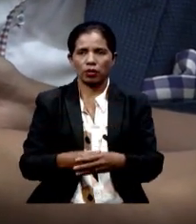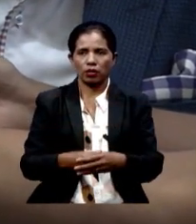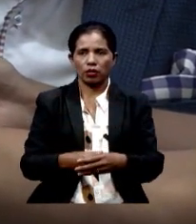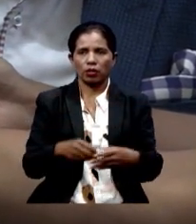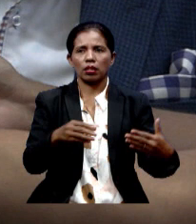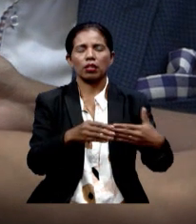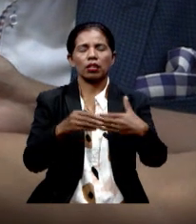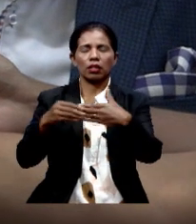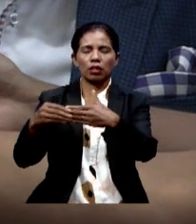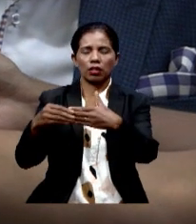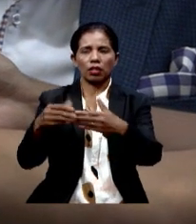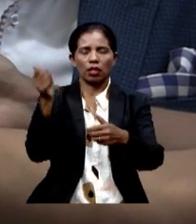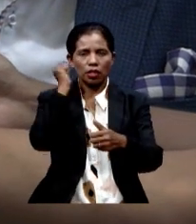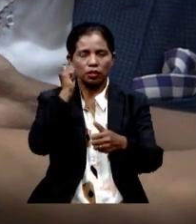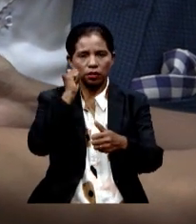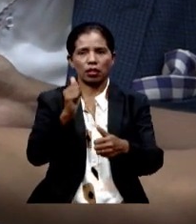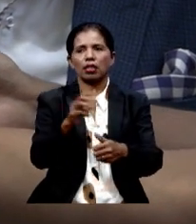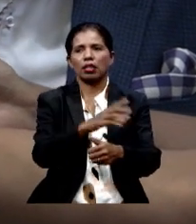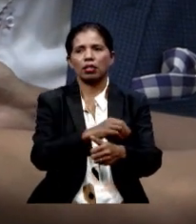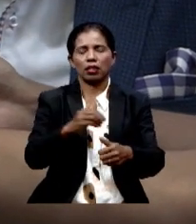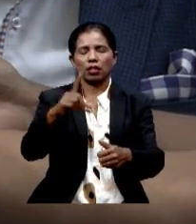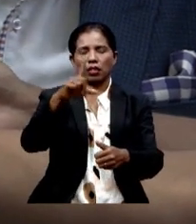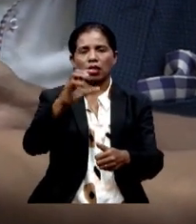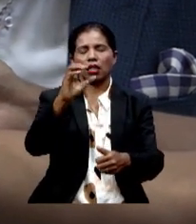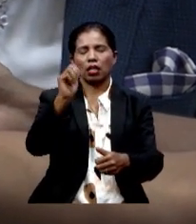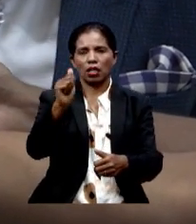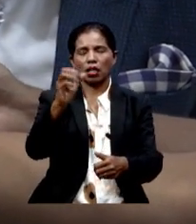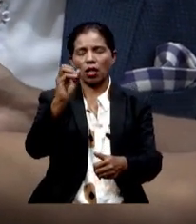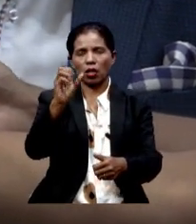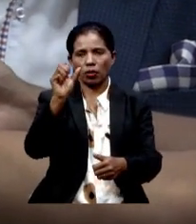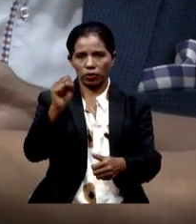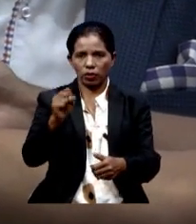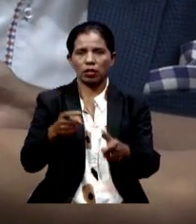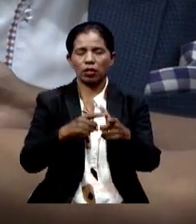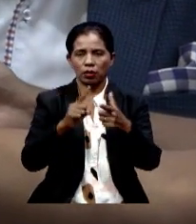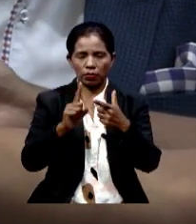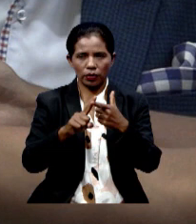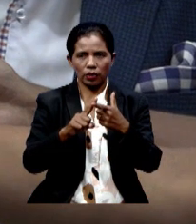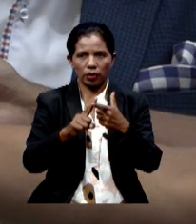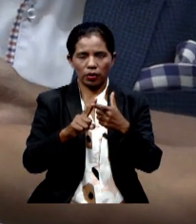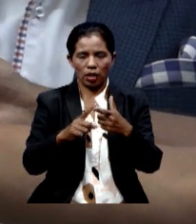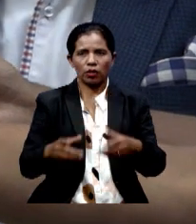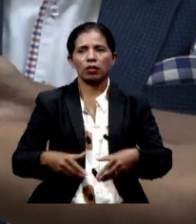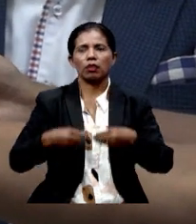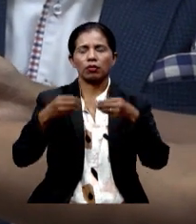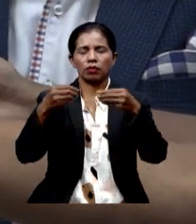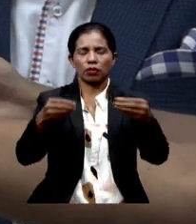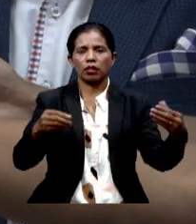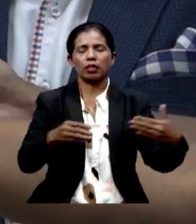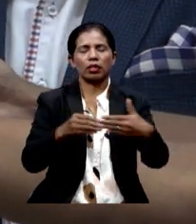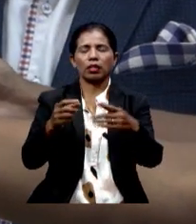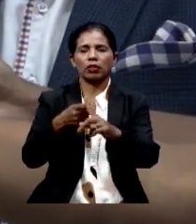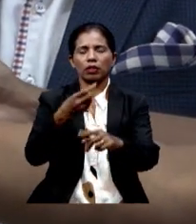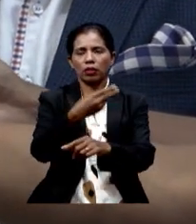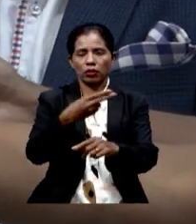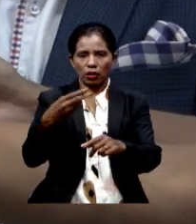kepemimpinan leadership ASEAN ke Laos. Jadi nanti akhirnya penyerahan kepemimpinan ASEAN dari Indonesia